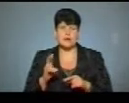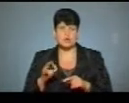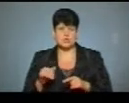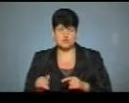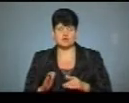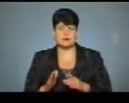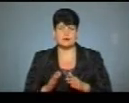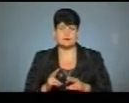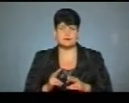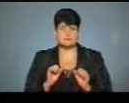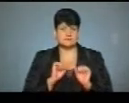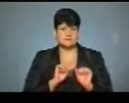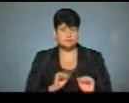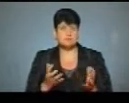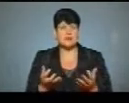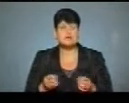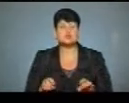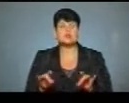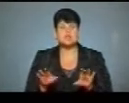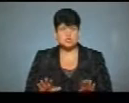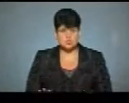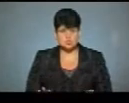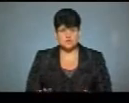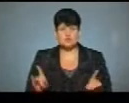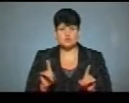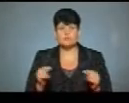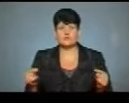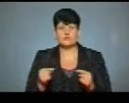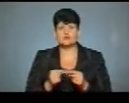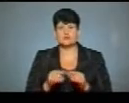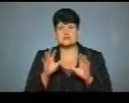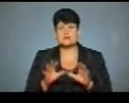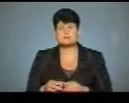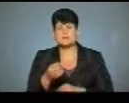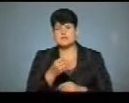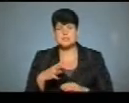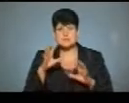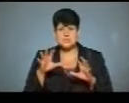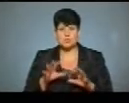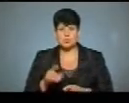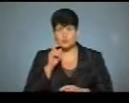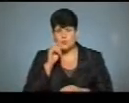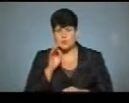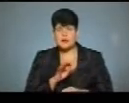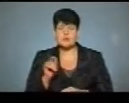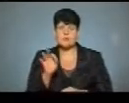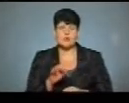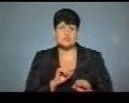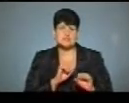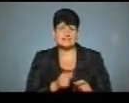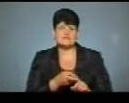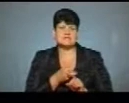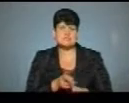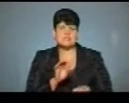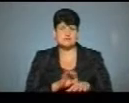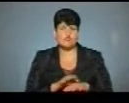безпеки, прийнято рішення, що відповідно до статті 15 Закону України про захист від інфекційних